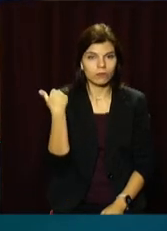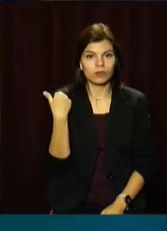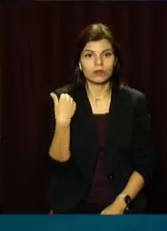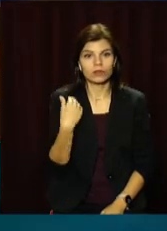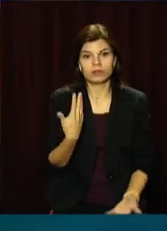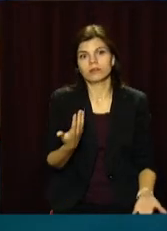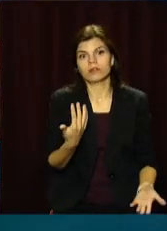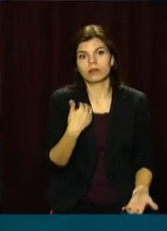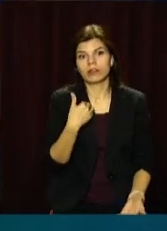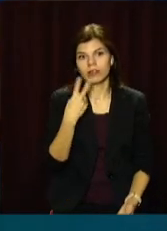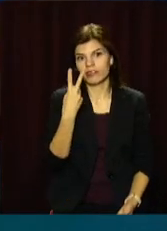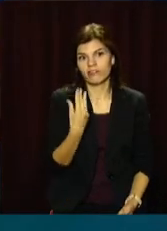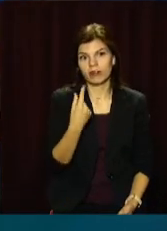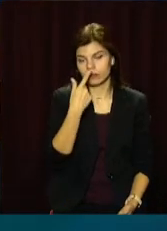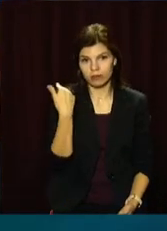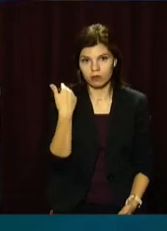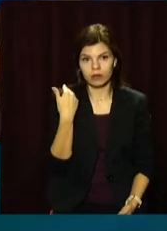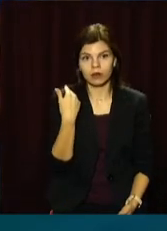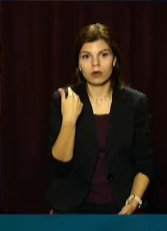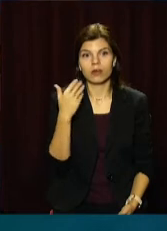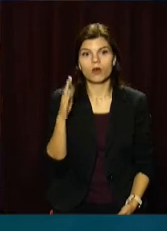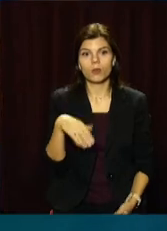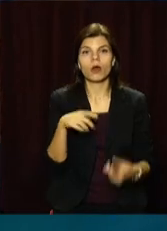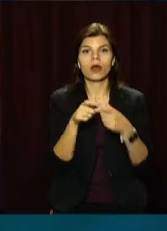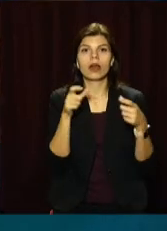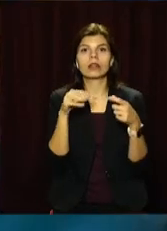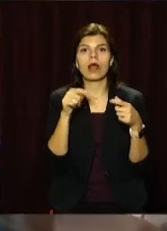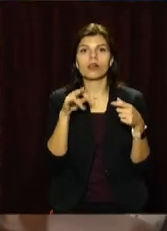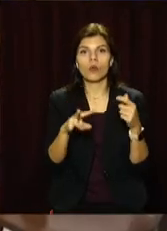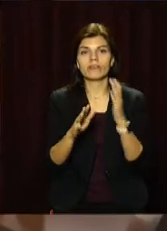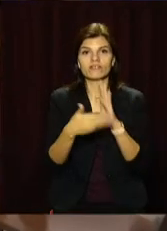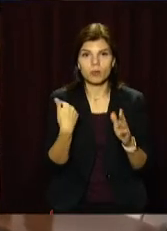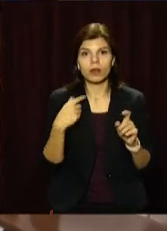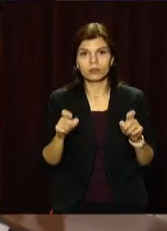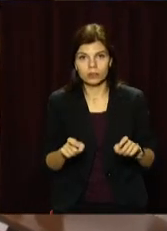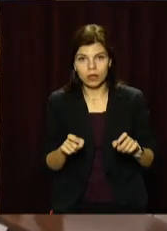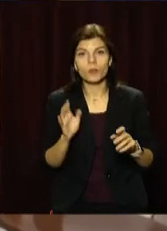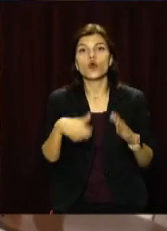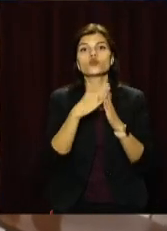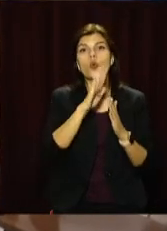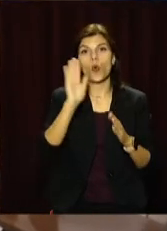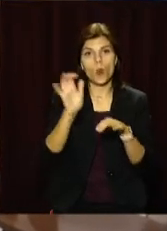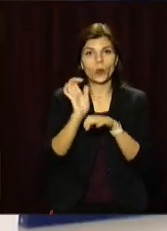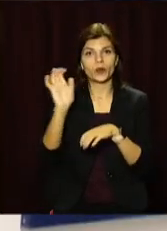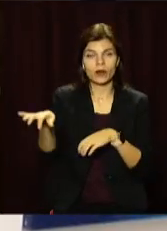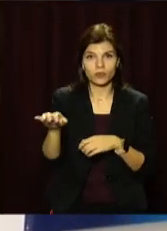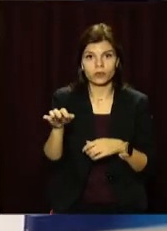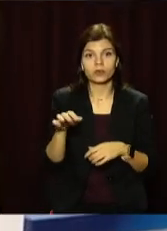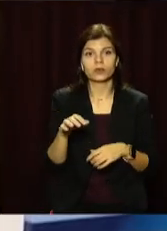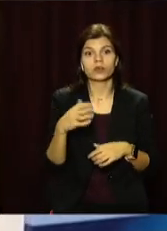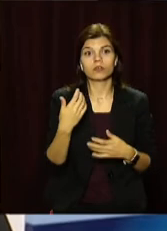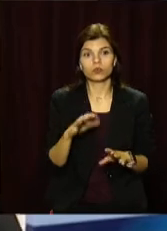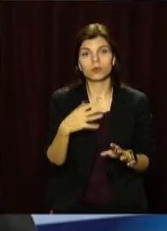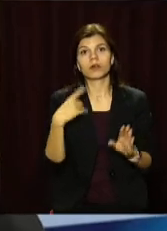по талончику просиділи, нас відправили домой. Ну, це вже, наверное, второй или третій день. Сейчас,